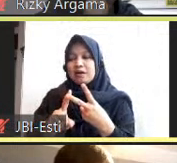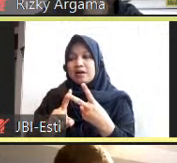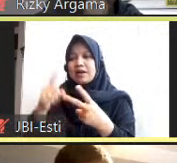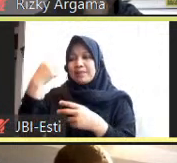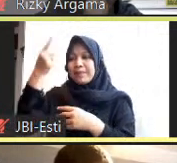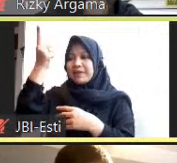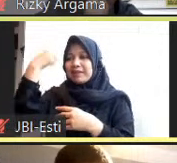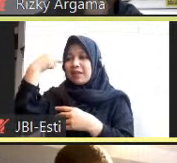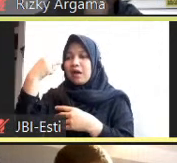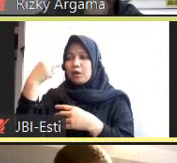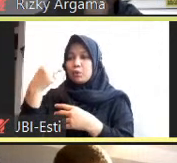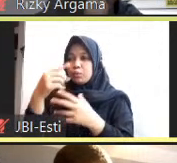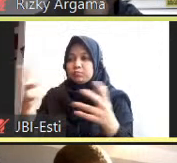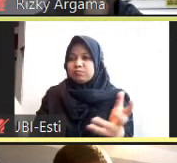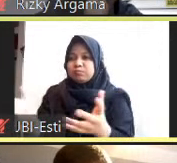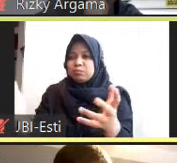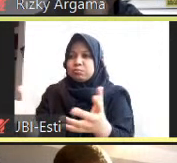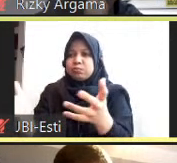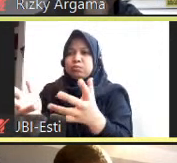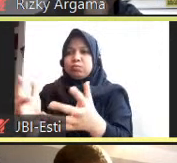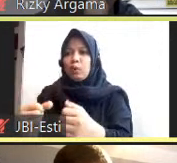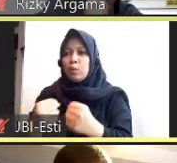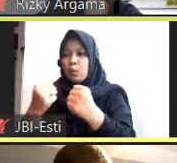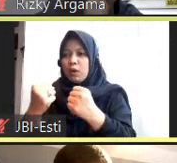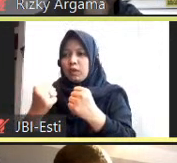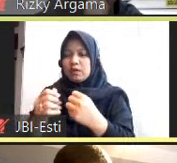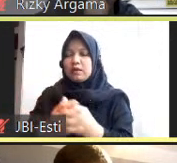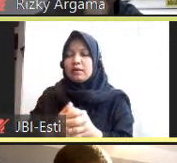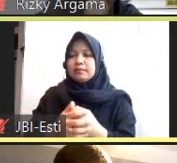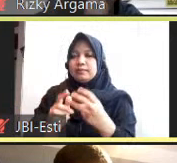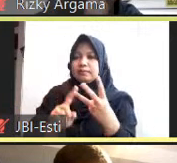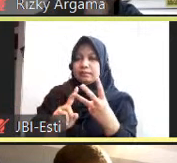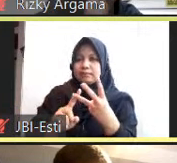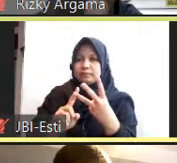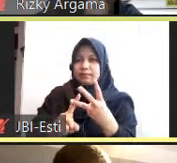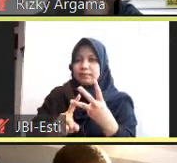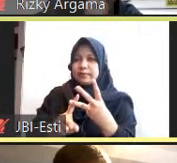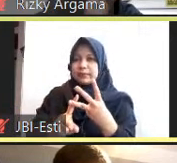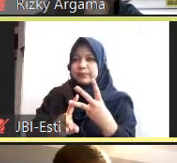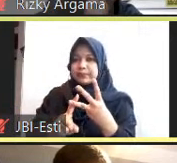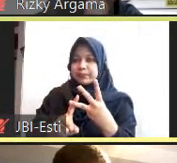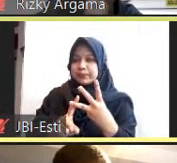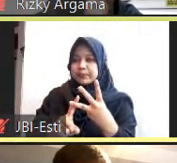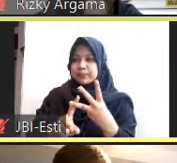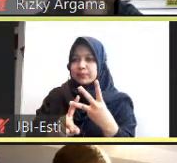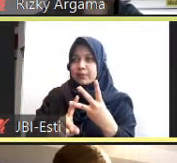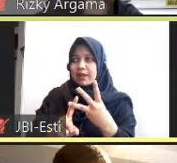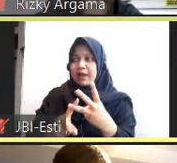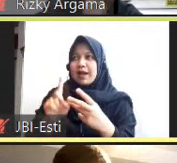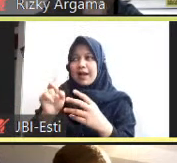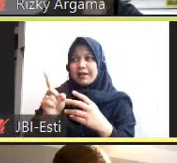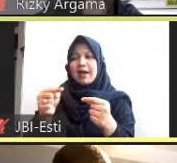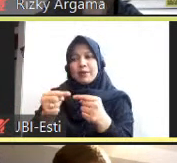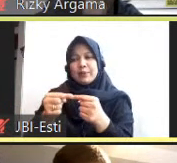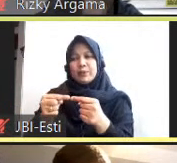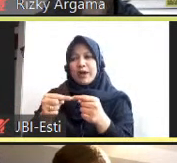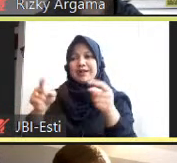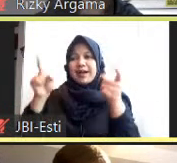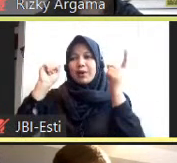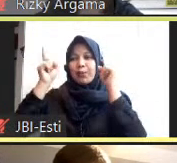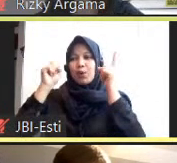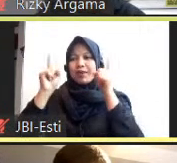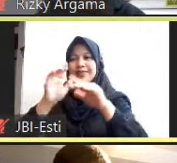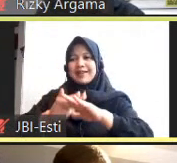gitu. Kemudian adanya pendekatan politik keamanan